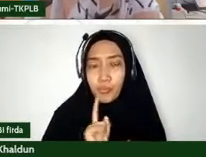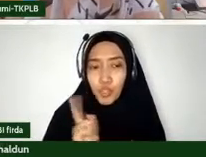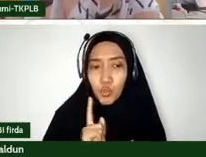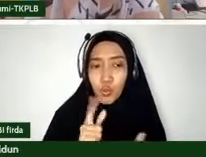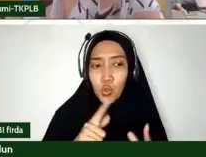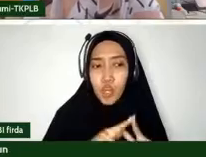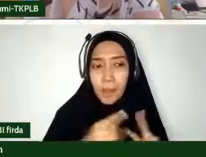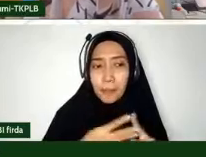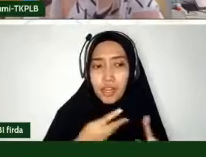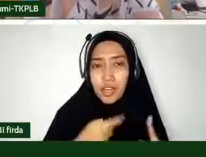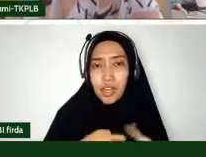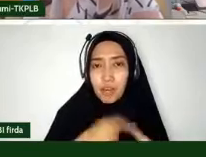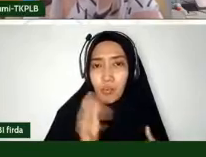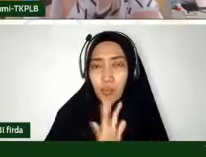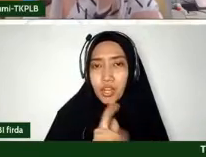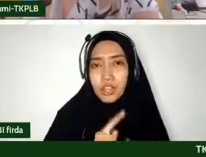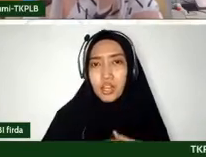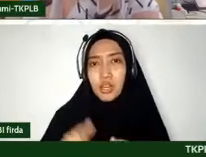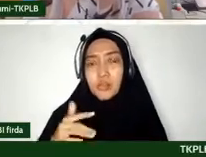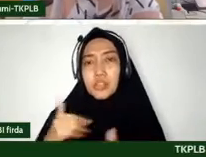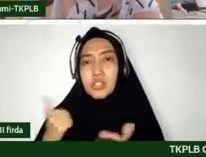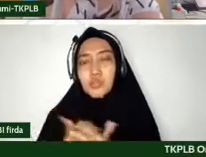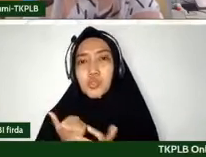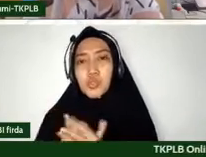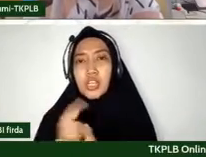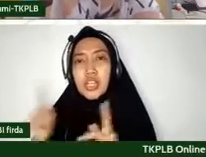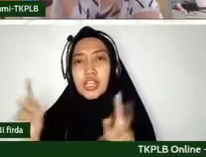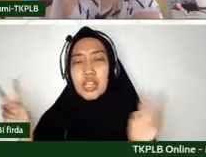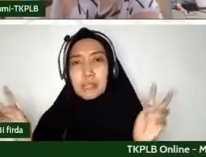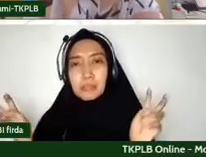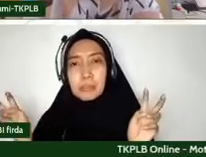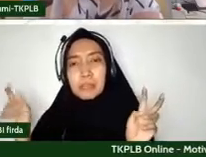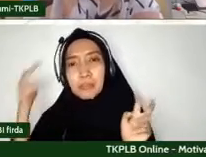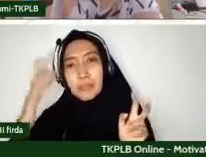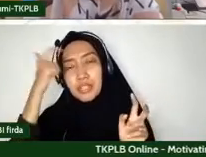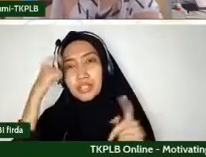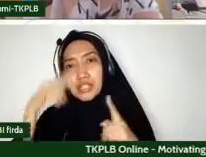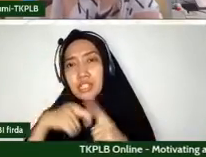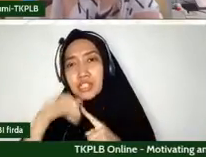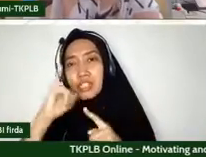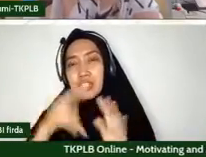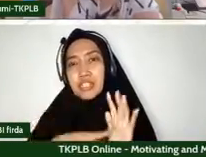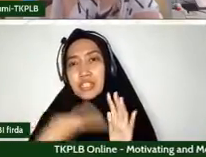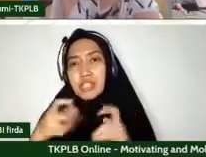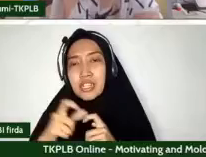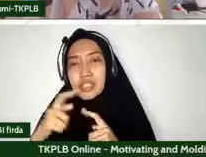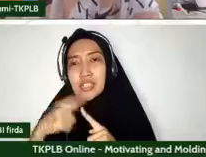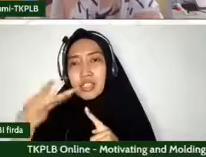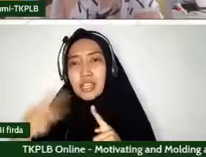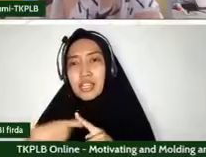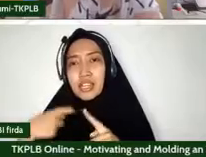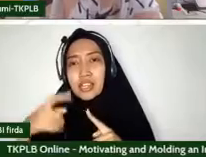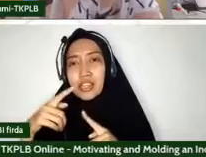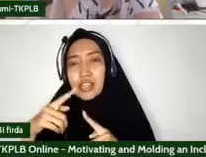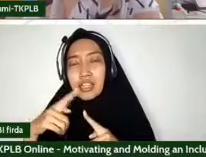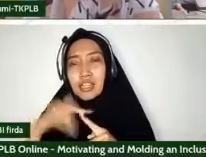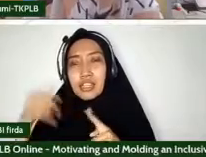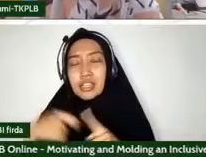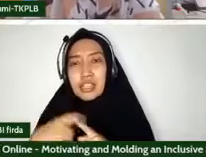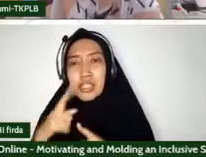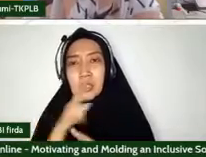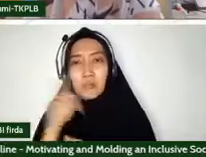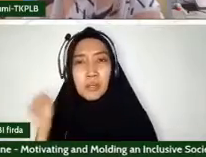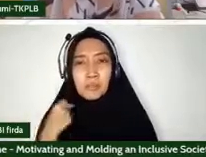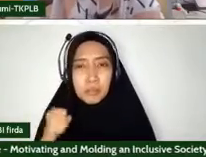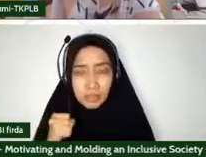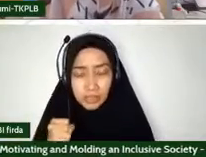ya. Ini tipe pembelajar yang kinestetik, yang emang nggak bisa diam gitu ya. Jadi kemudian ya.